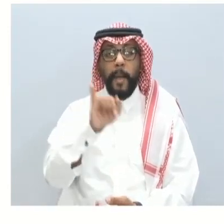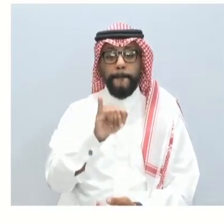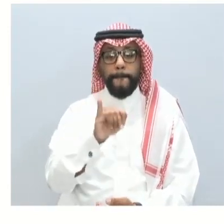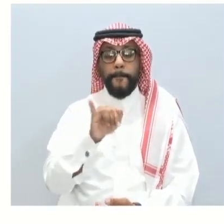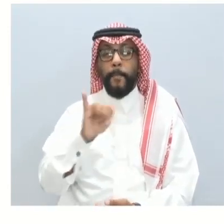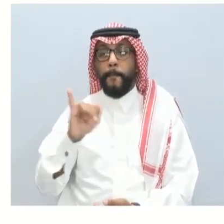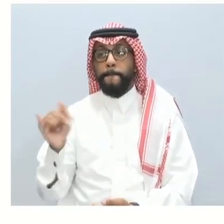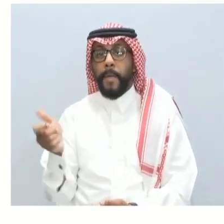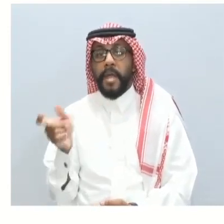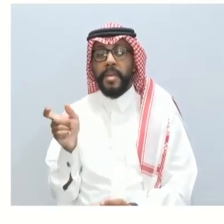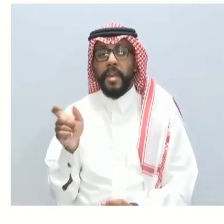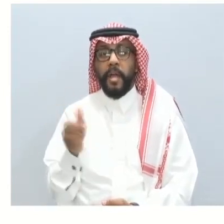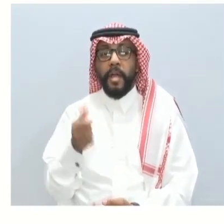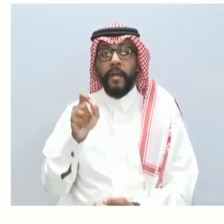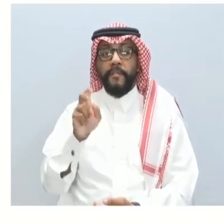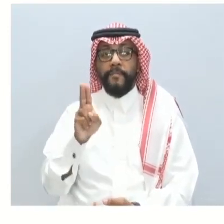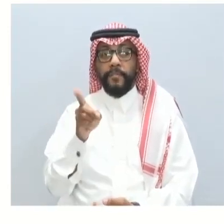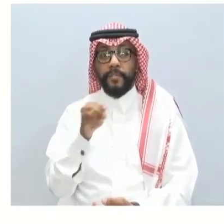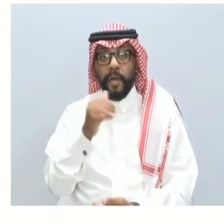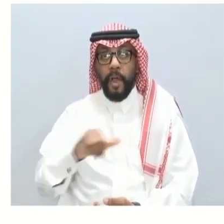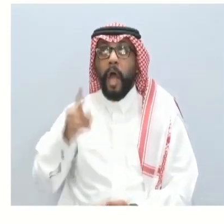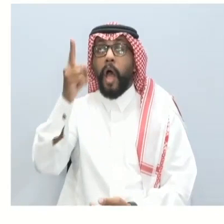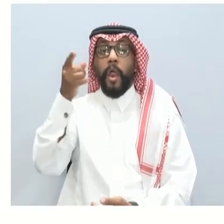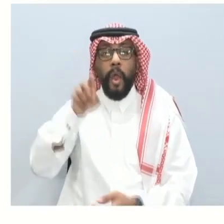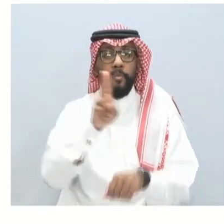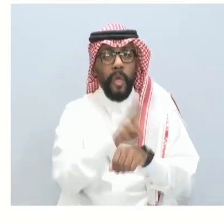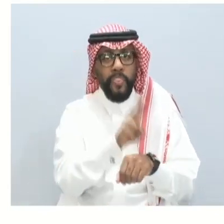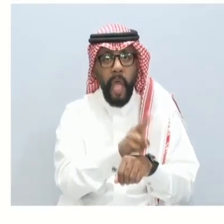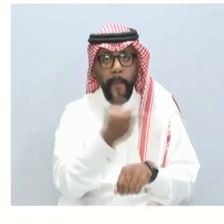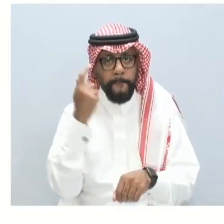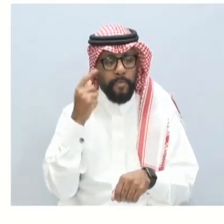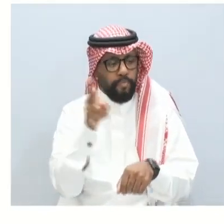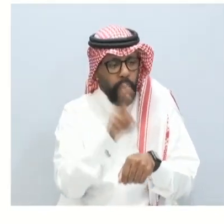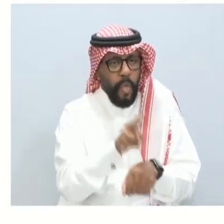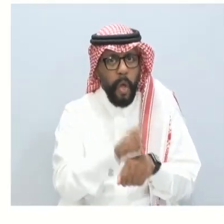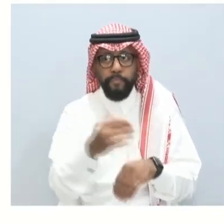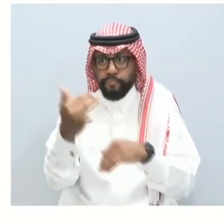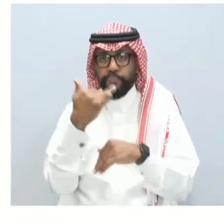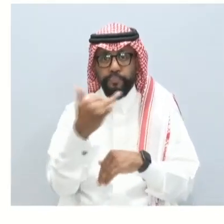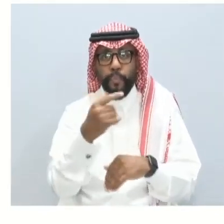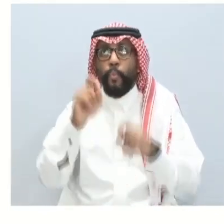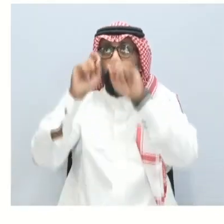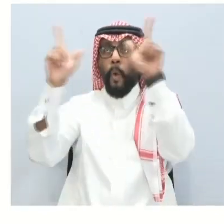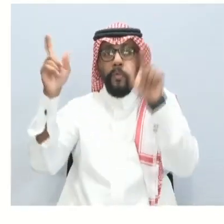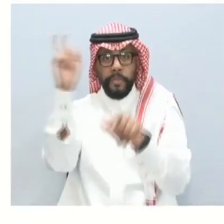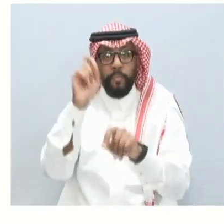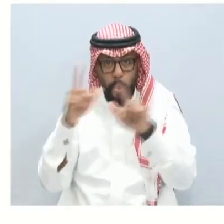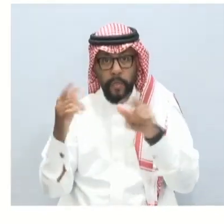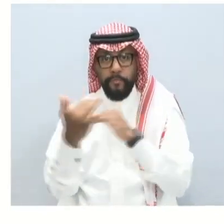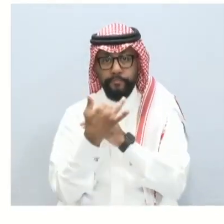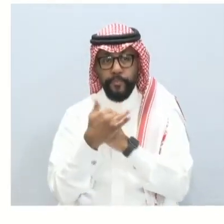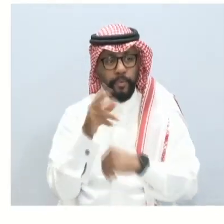ومن اظلم ممن افترى على الله كذبا او كذب بالحق لما جاءه اليس في جهنم مثوا